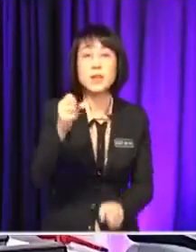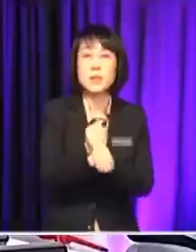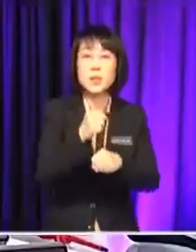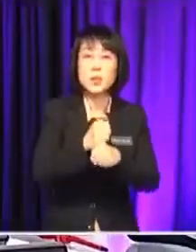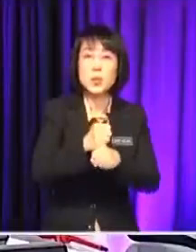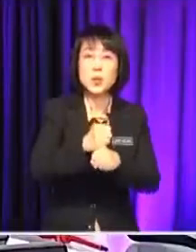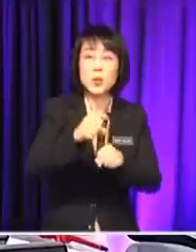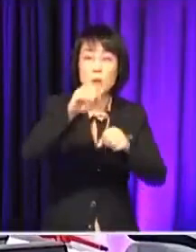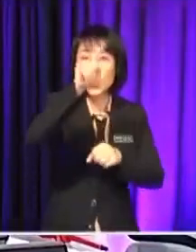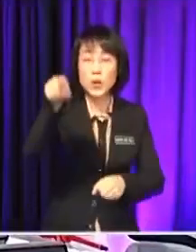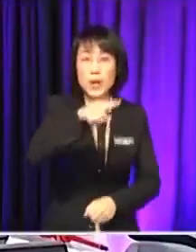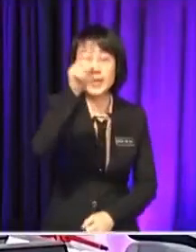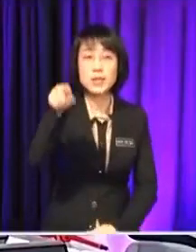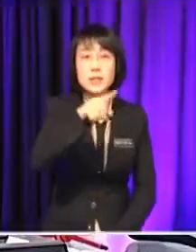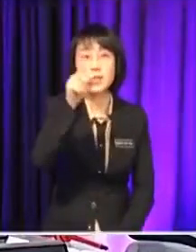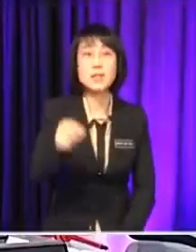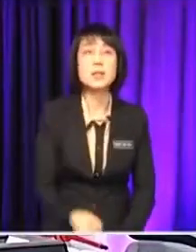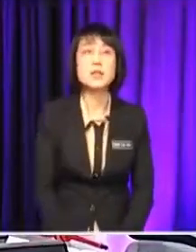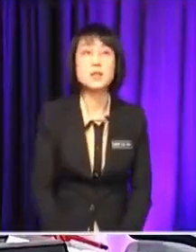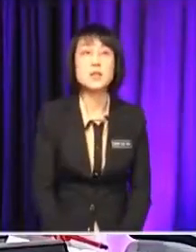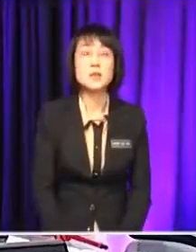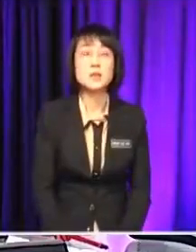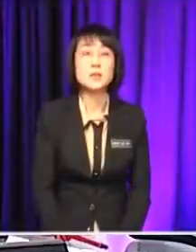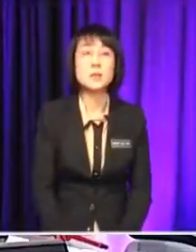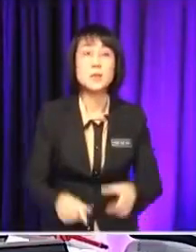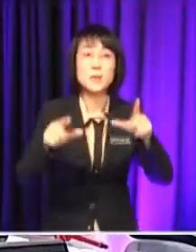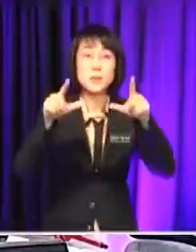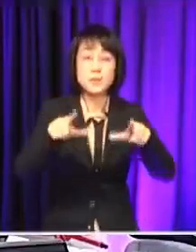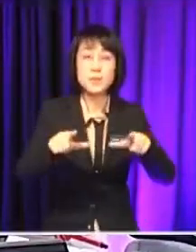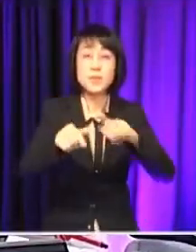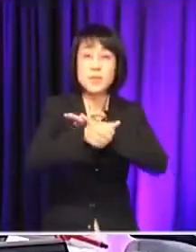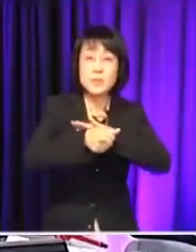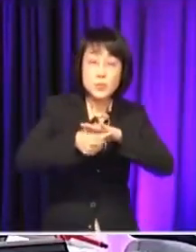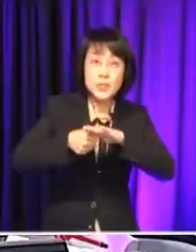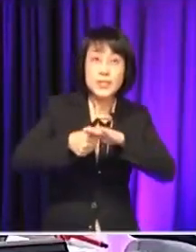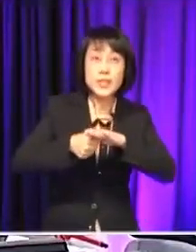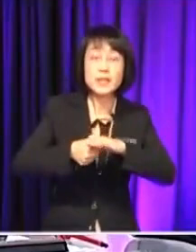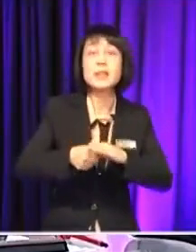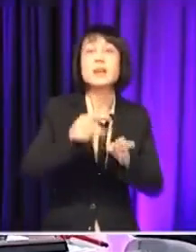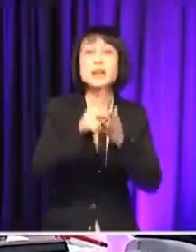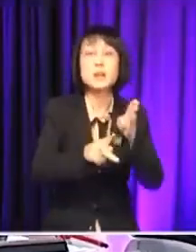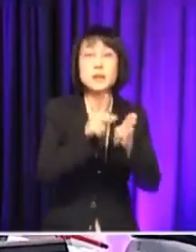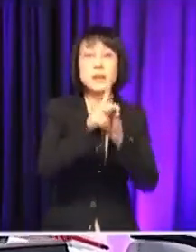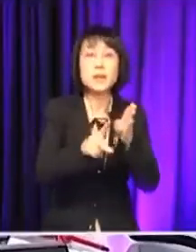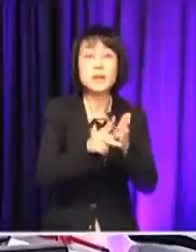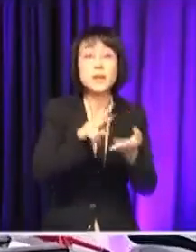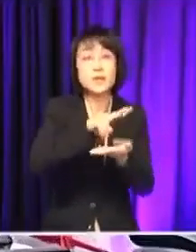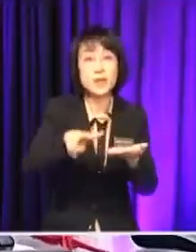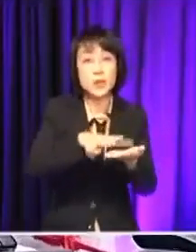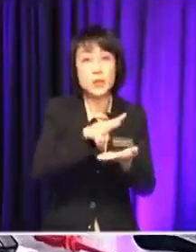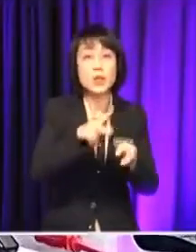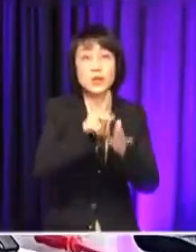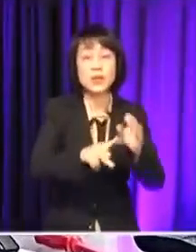pun boleh digunakan untuk eee meletakkan atau menyerukan eee kabel-kabel ee video dan juga